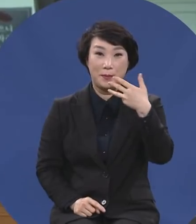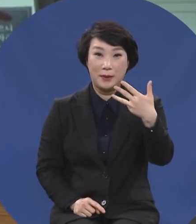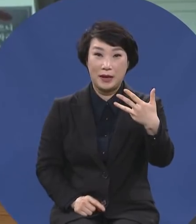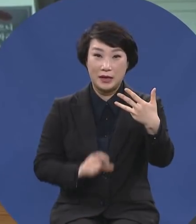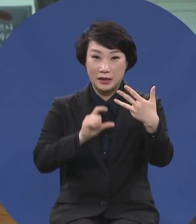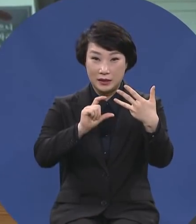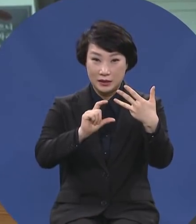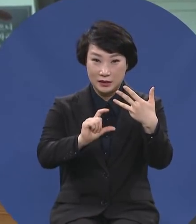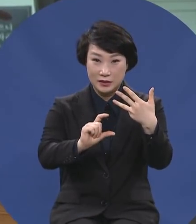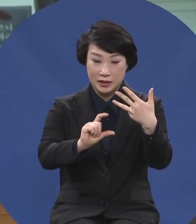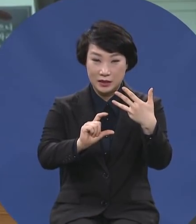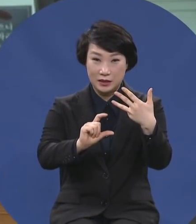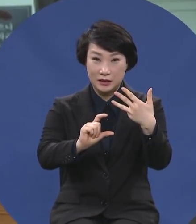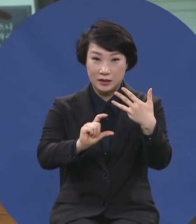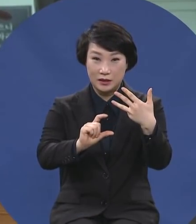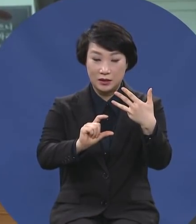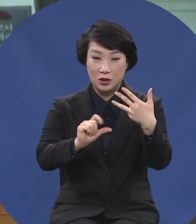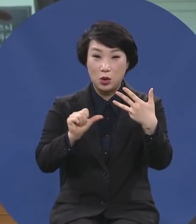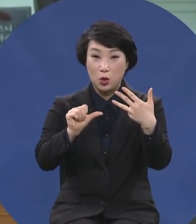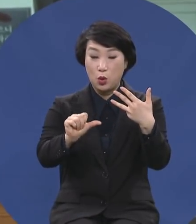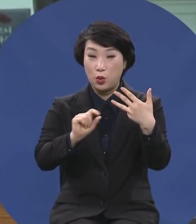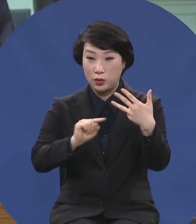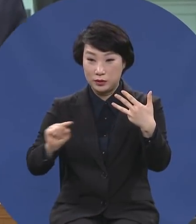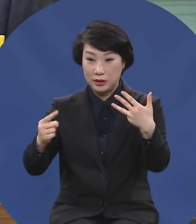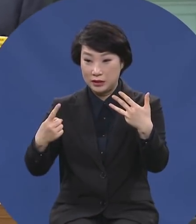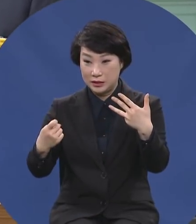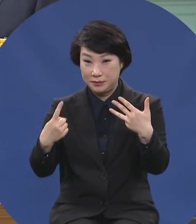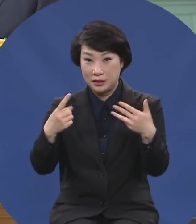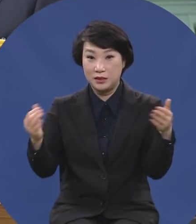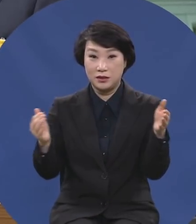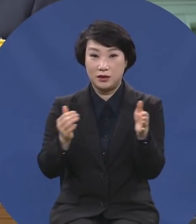로마서 8장 5절에서